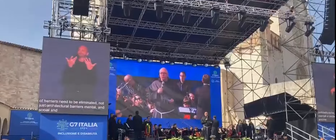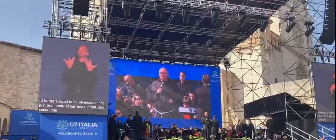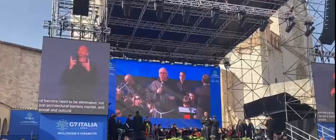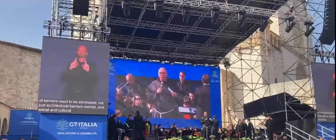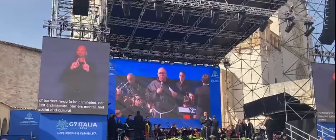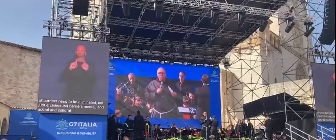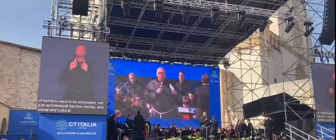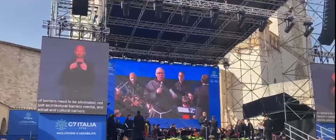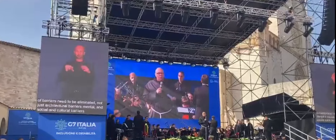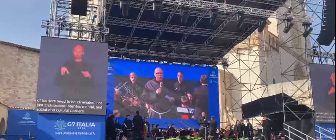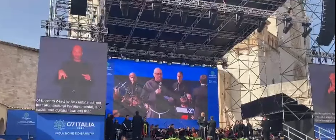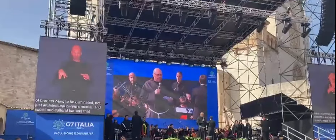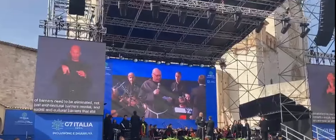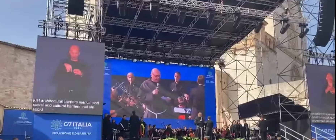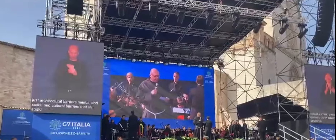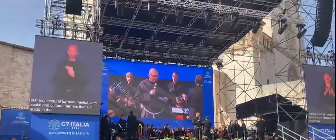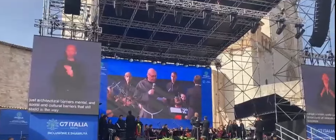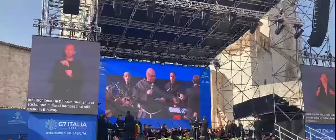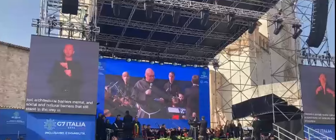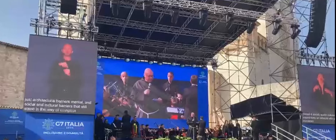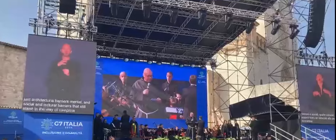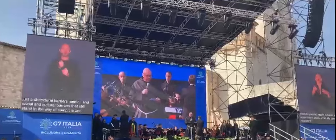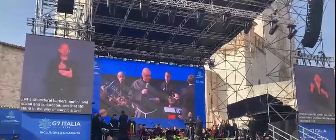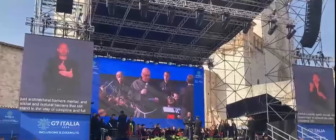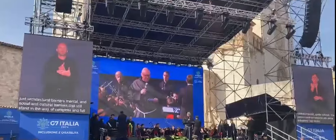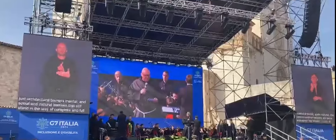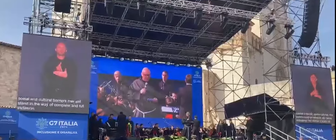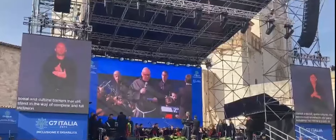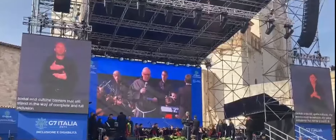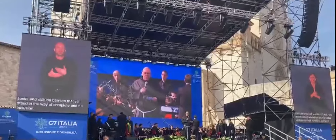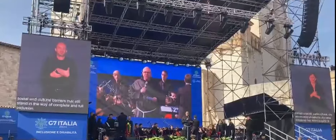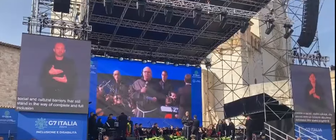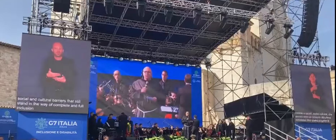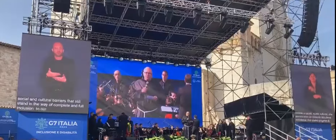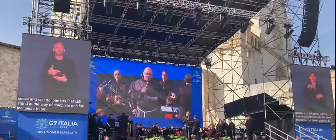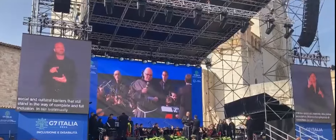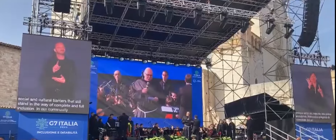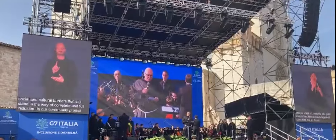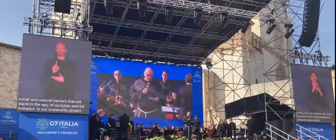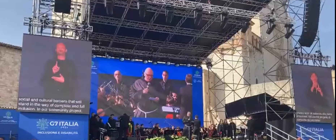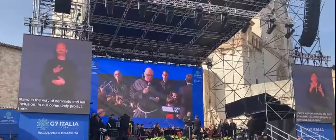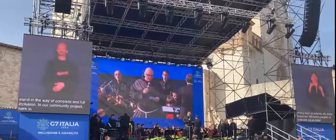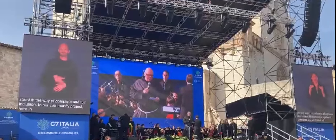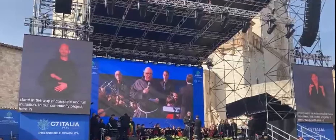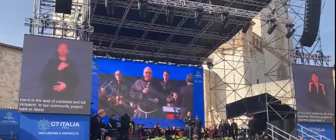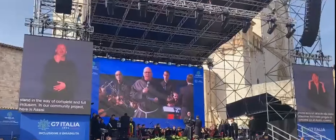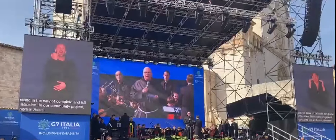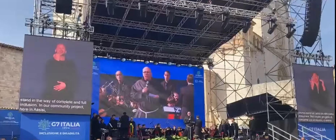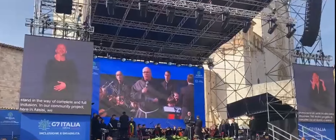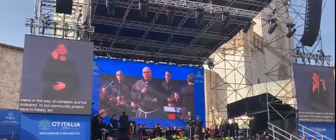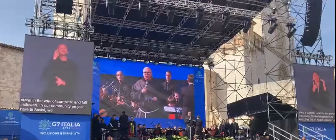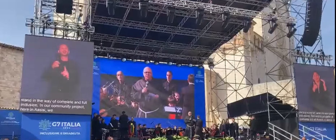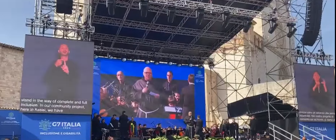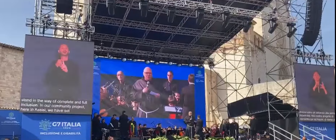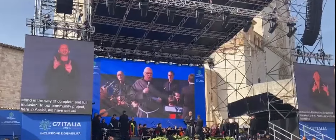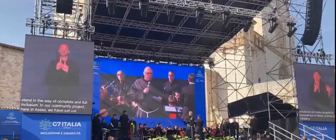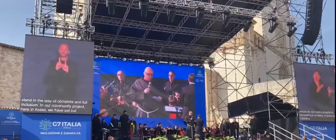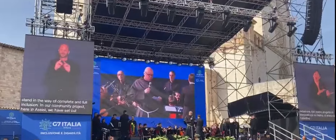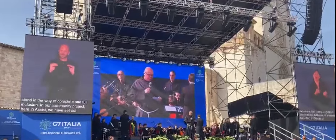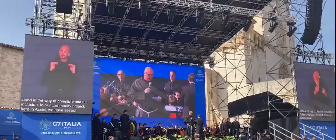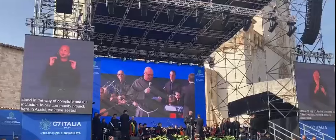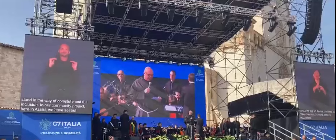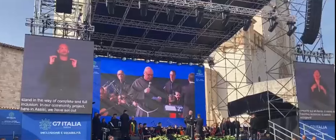nostro progetto di comunità qui ad Assisi ci siamo dati l'obiettivo ambizioso di essere accoglienti